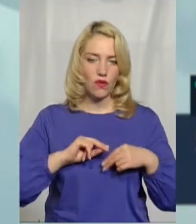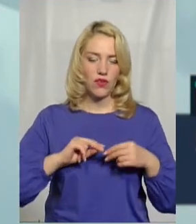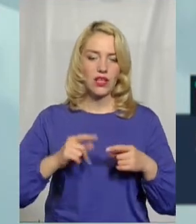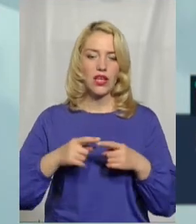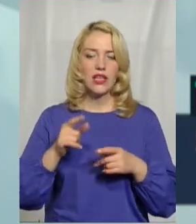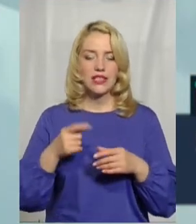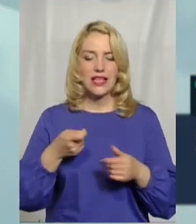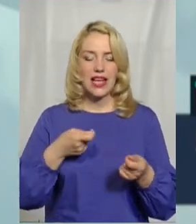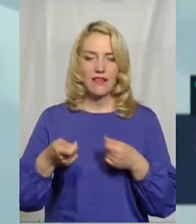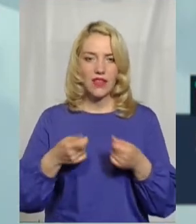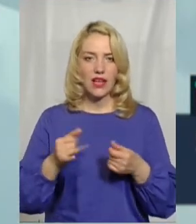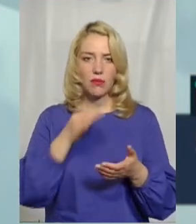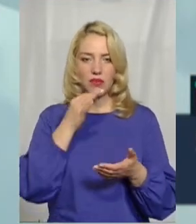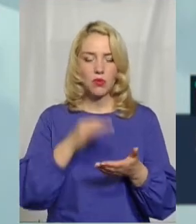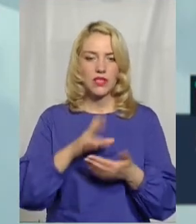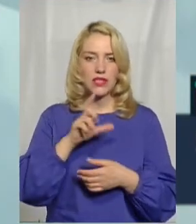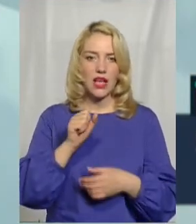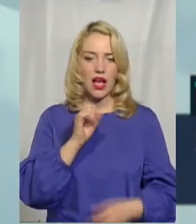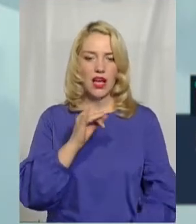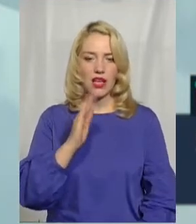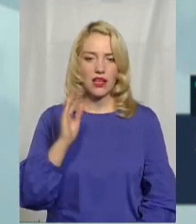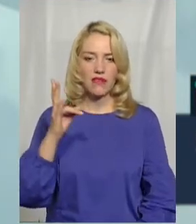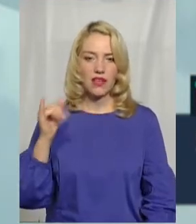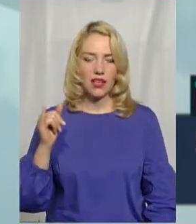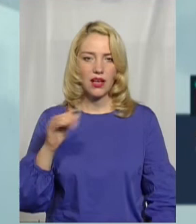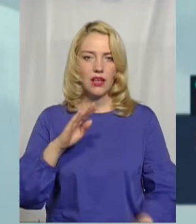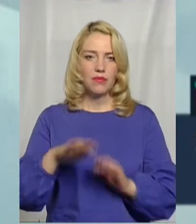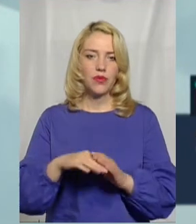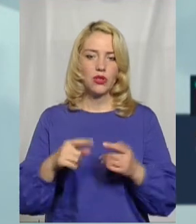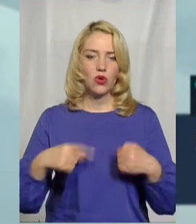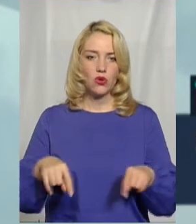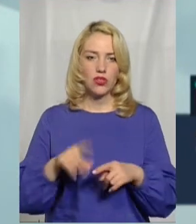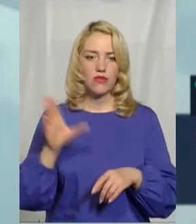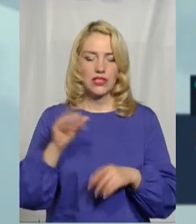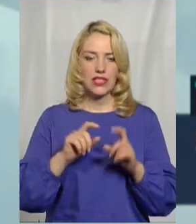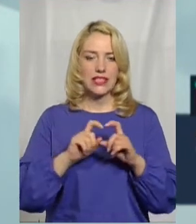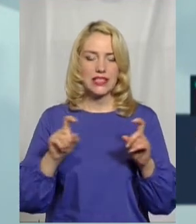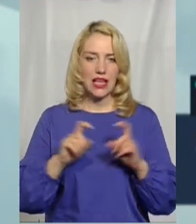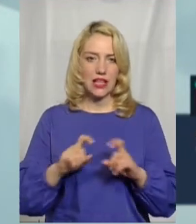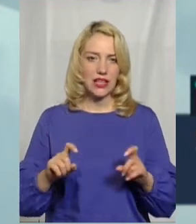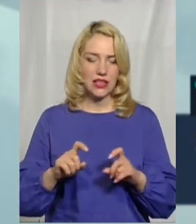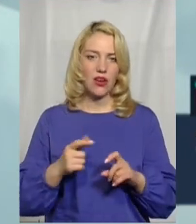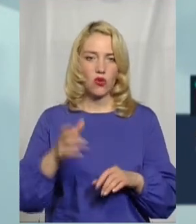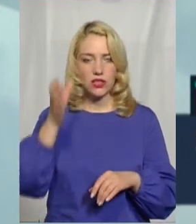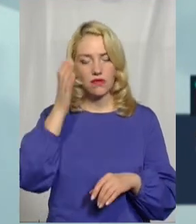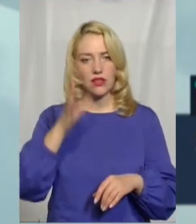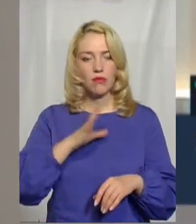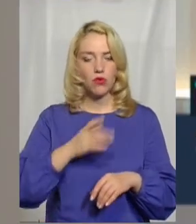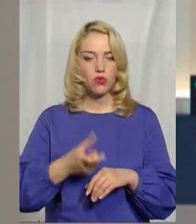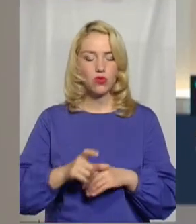і відповідальними за архівні підрозділи усіх закладів освіти. І було дуже приємно, коли,